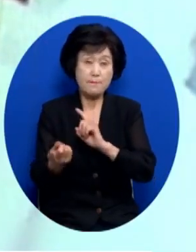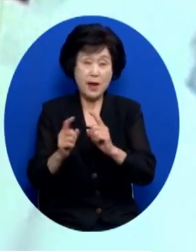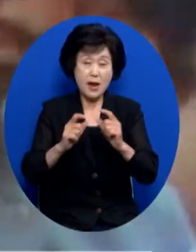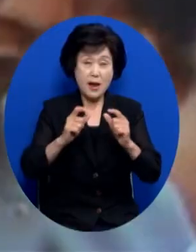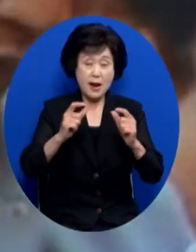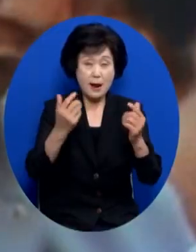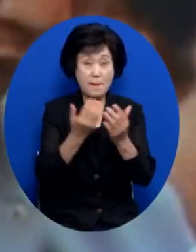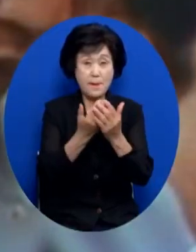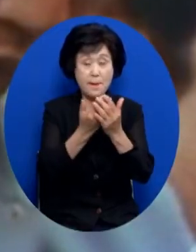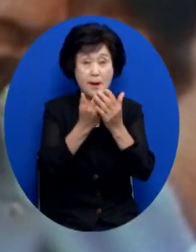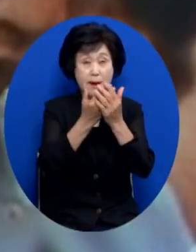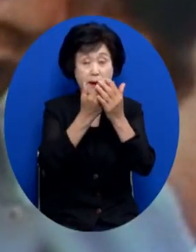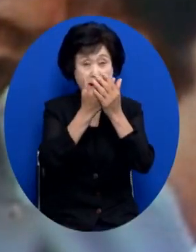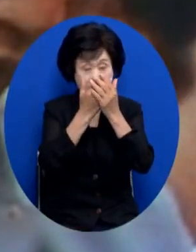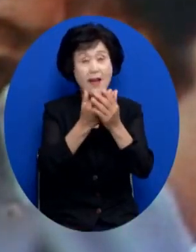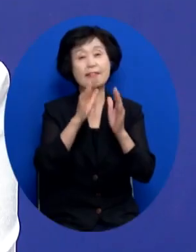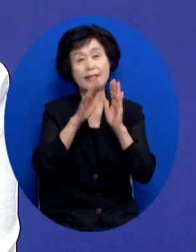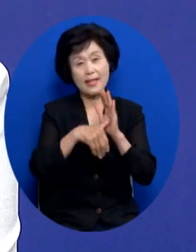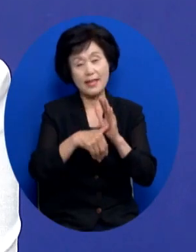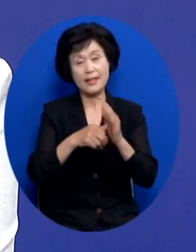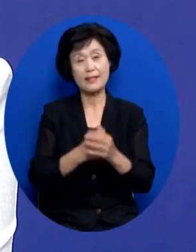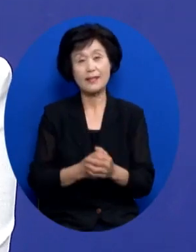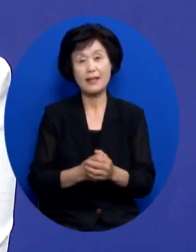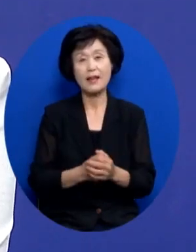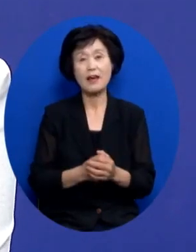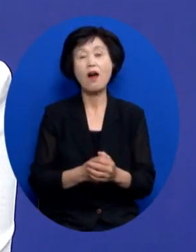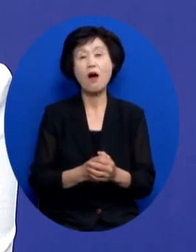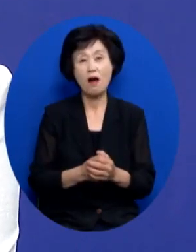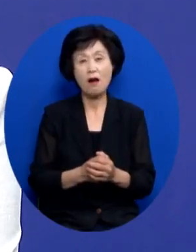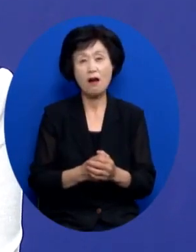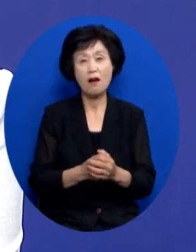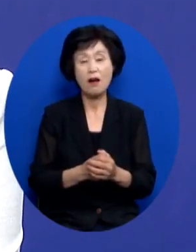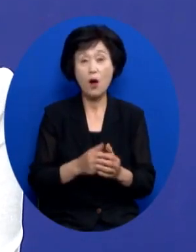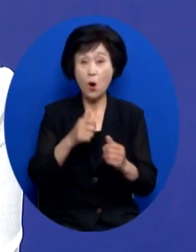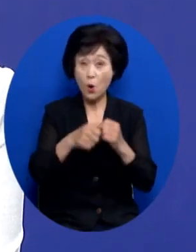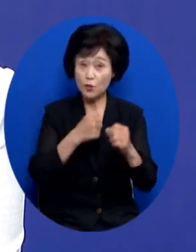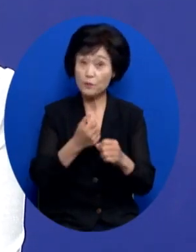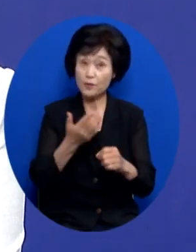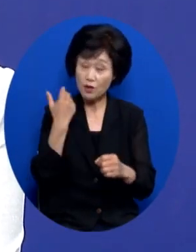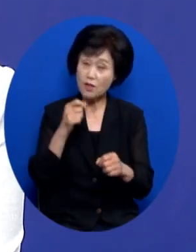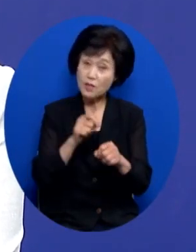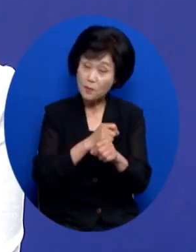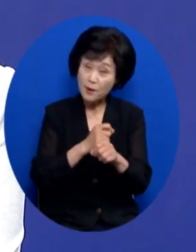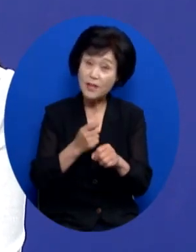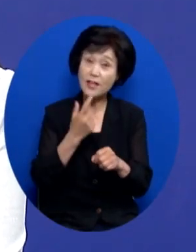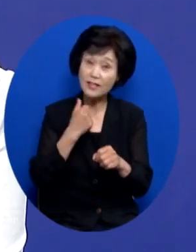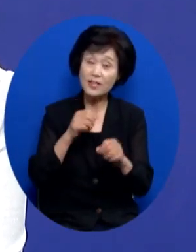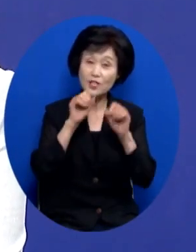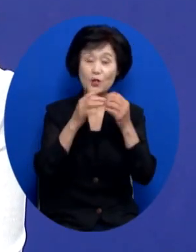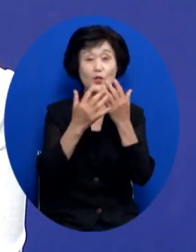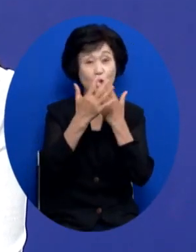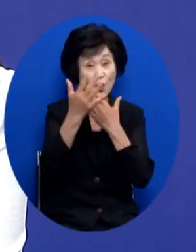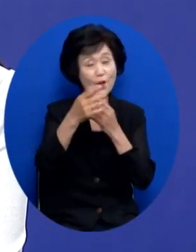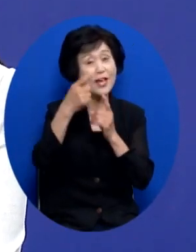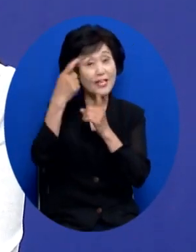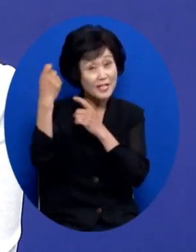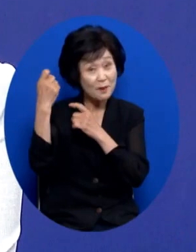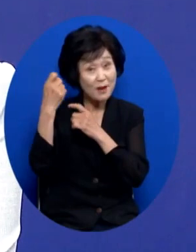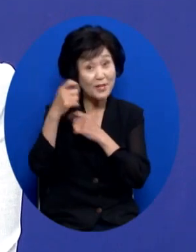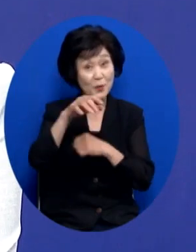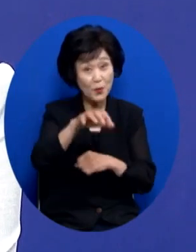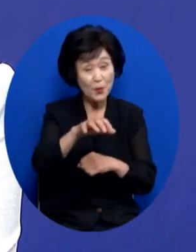역사의 꽃이었다고 볼 수 있습니다. 네, 그렇군요. 50년 전 특별했던 전도대회를 기념하는 자리였던